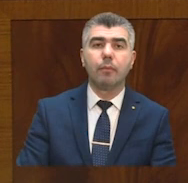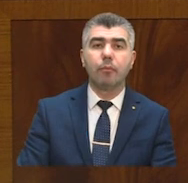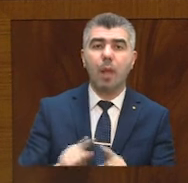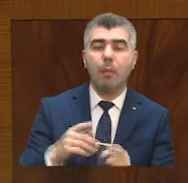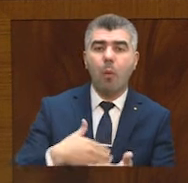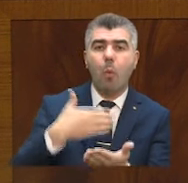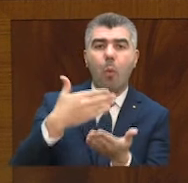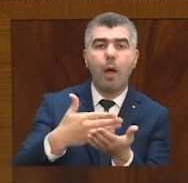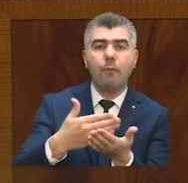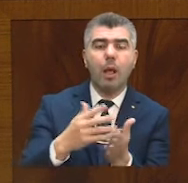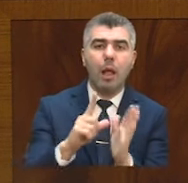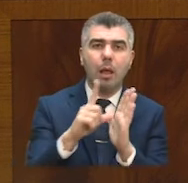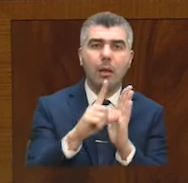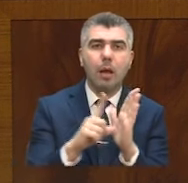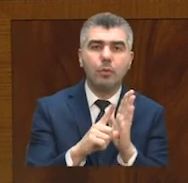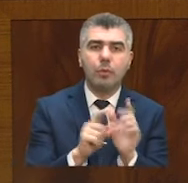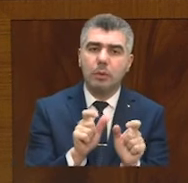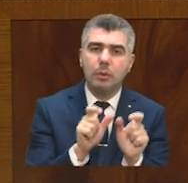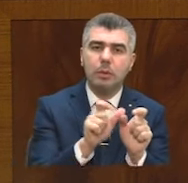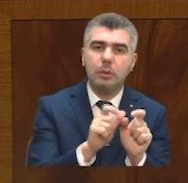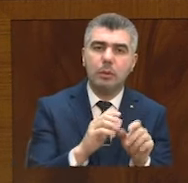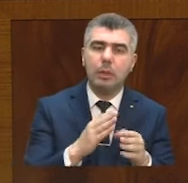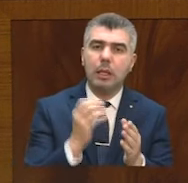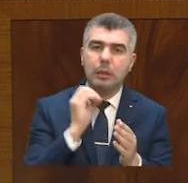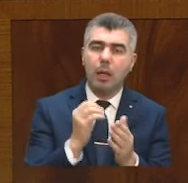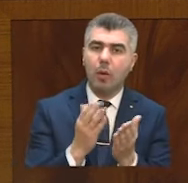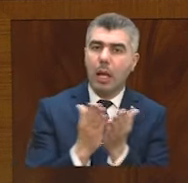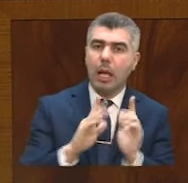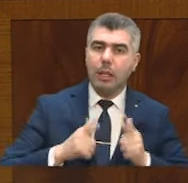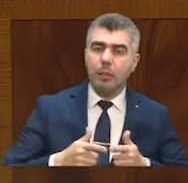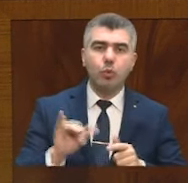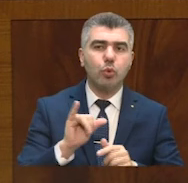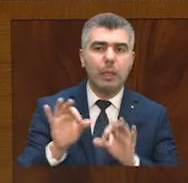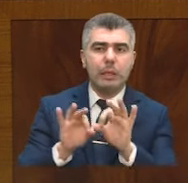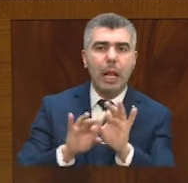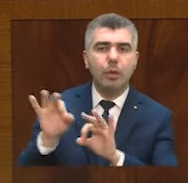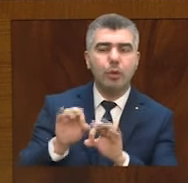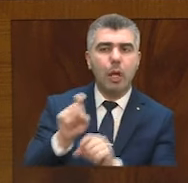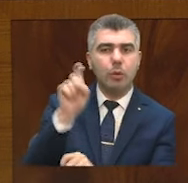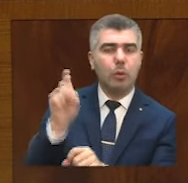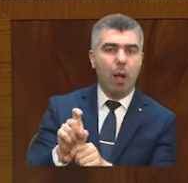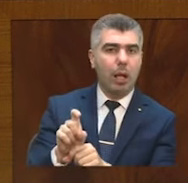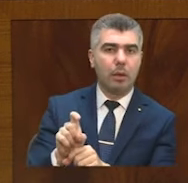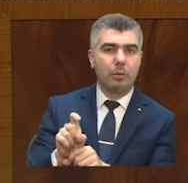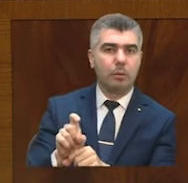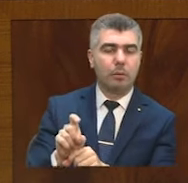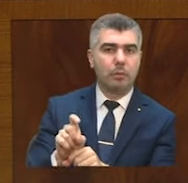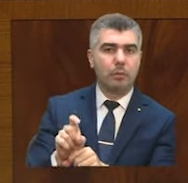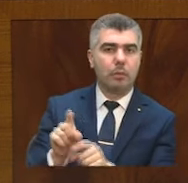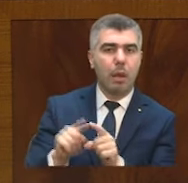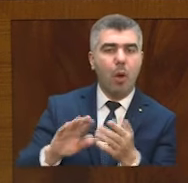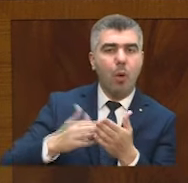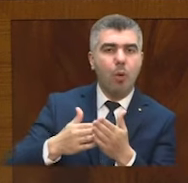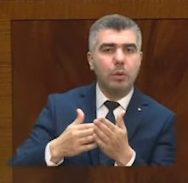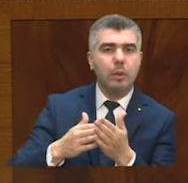المرجعيات القانونيه المؤطر لمنظومه التربيه والتكوين كن سالكم فين هي الاستراتيجيه ديال ديال منظومه